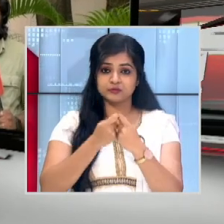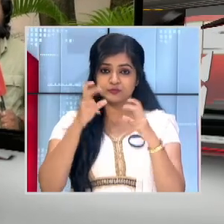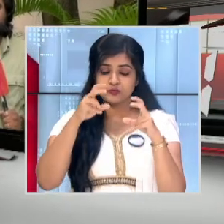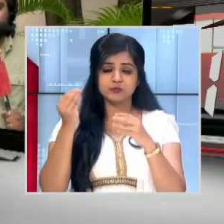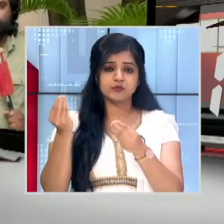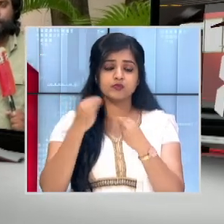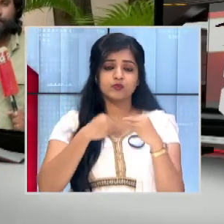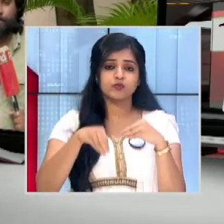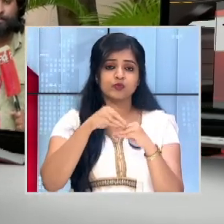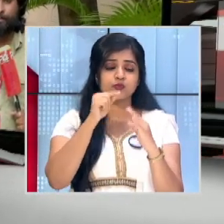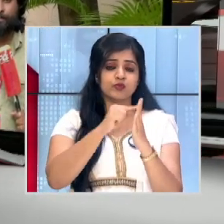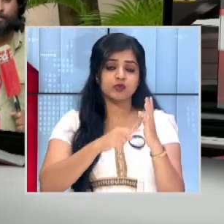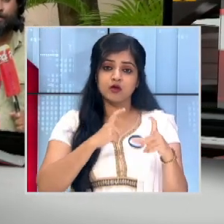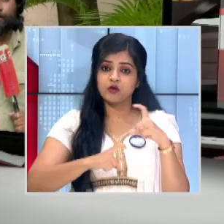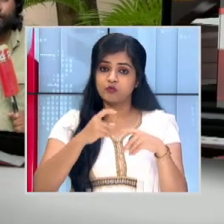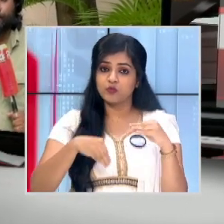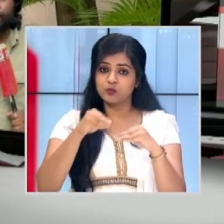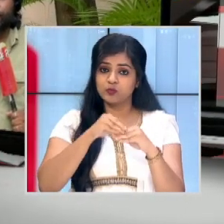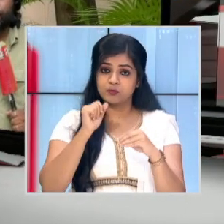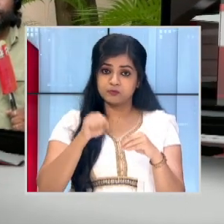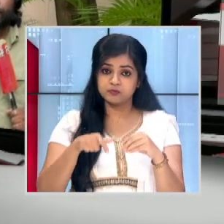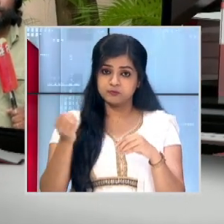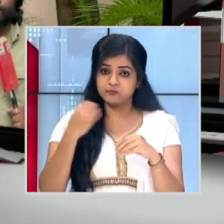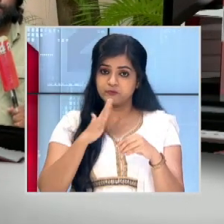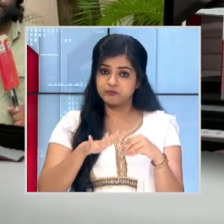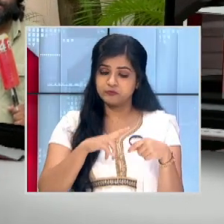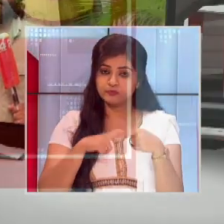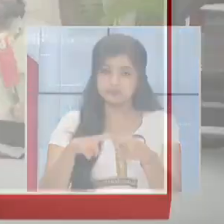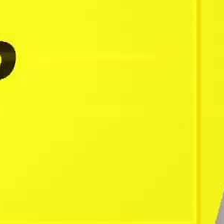ഭാഗത്തുനിന്ന് ഉണ്ടാകുന്നത്? ജാഗ്രതാ നിർദ്ദേശം നൽകിയിട്ടുണ്ടോ?